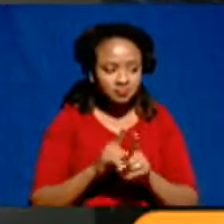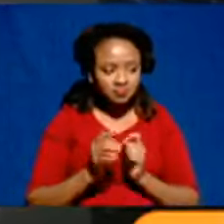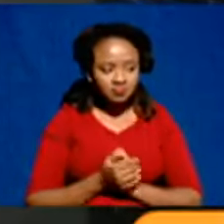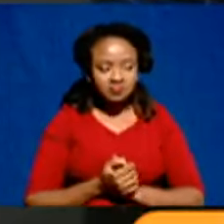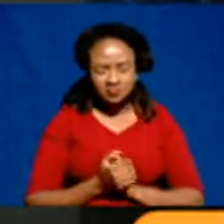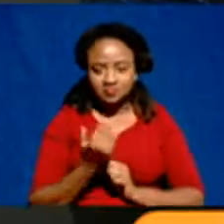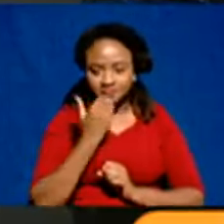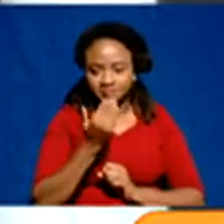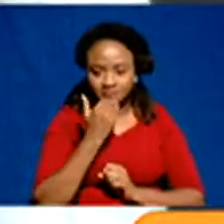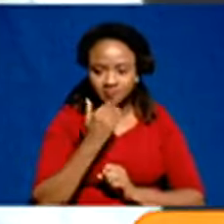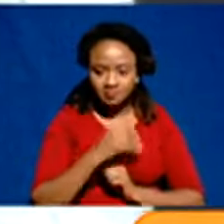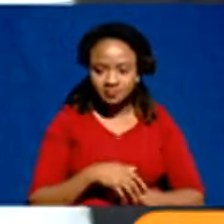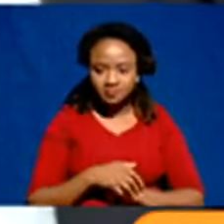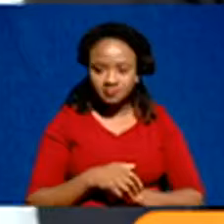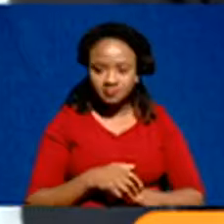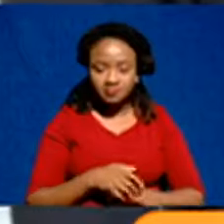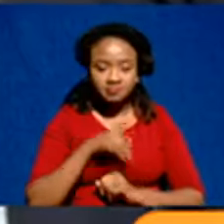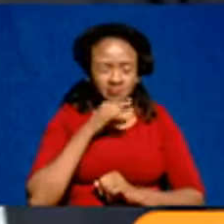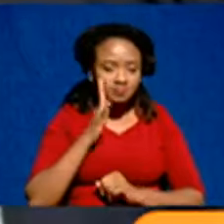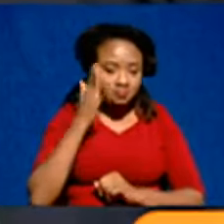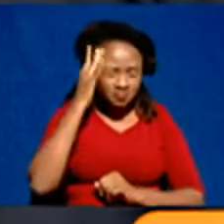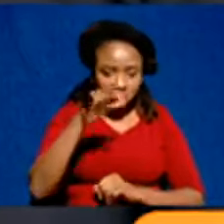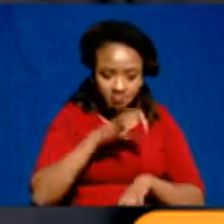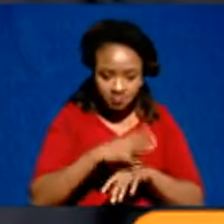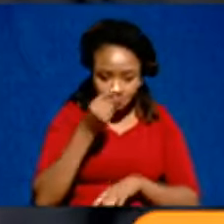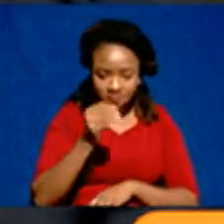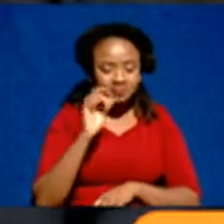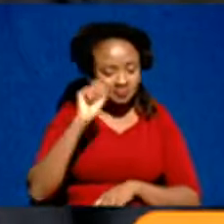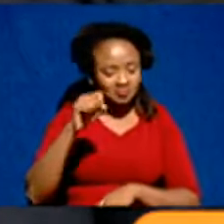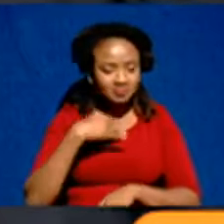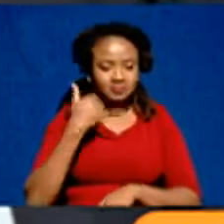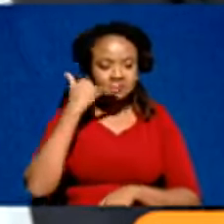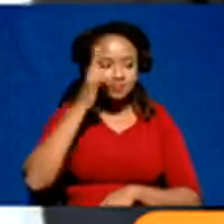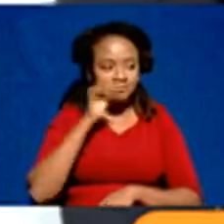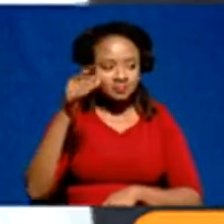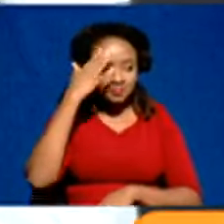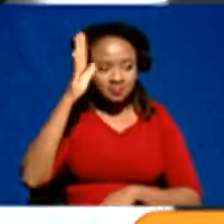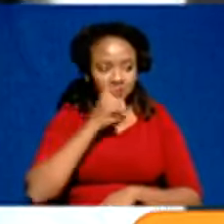sana. Asante sana. Nashukuru. Wazazi wanajua kwamba ulipata pesa? Ya, niliwapigia simu wanajua.